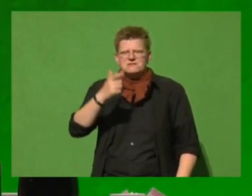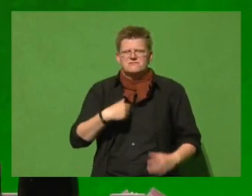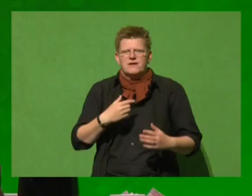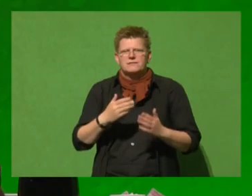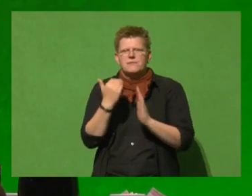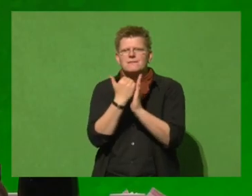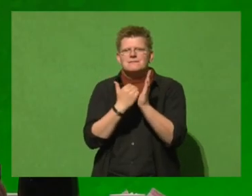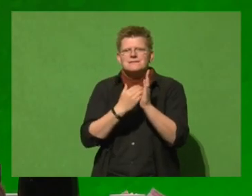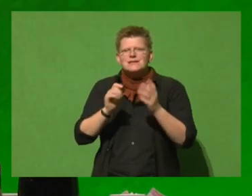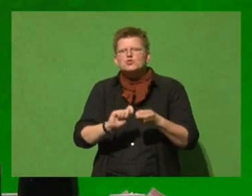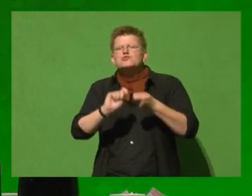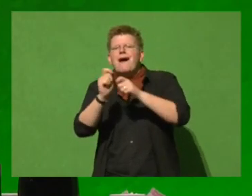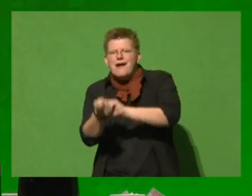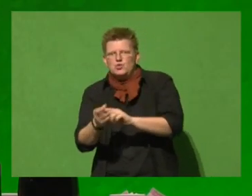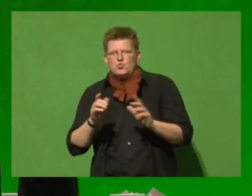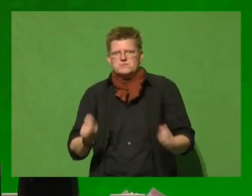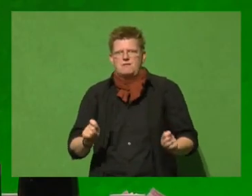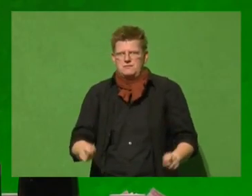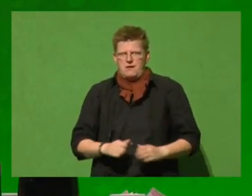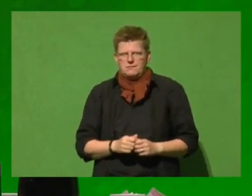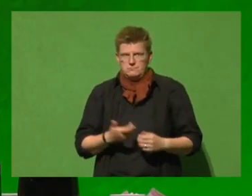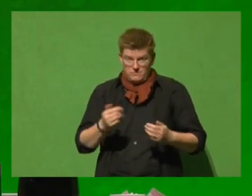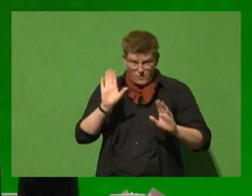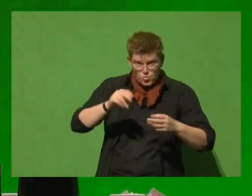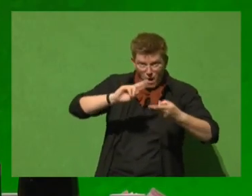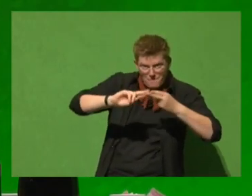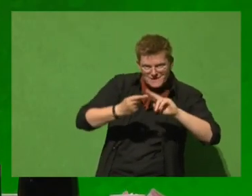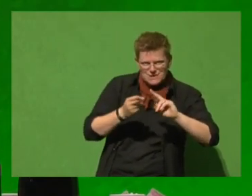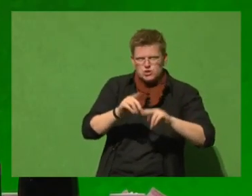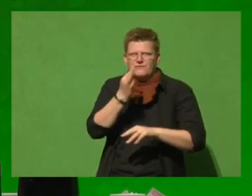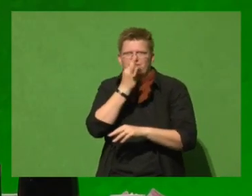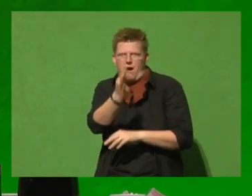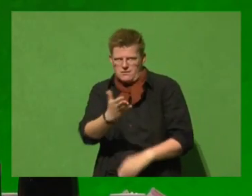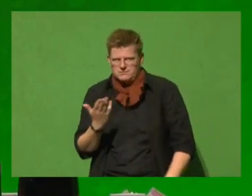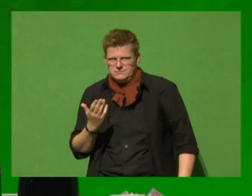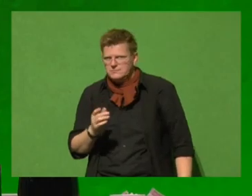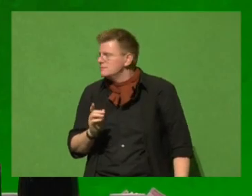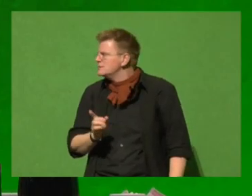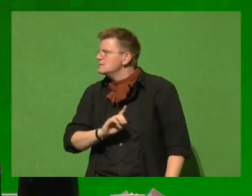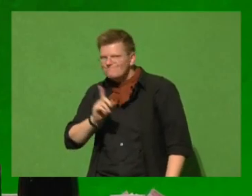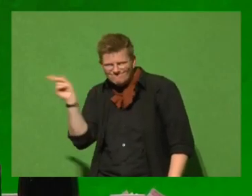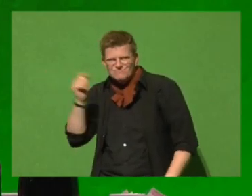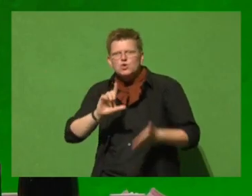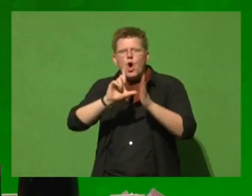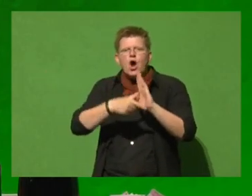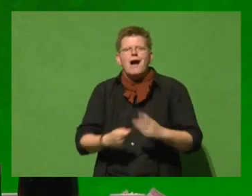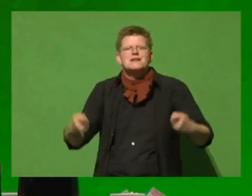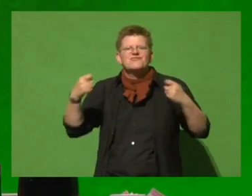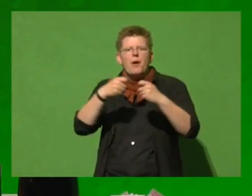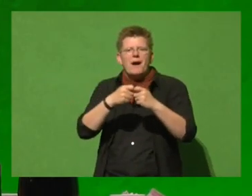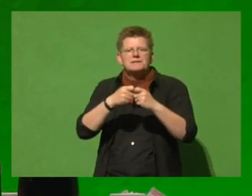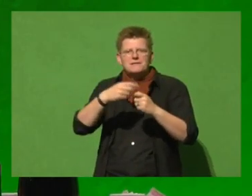Satzungsänderungsantrag der Frage der Mitgliedschaft und Christoph Stolzenberger vom Kreisverband Heinsberg wird